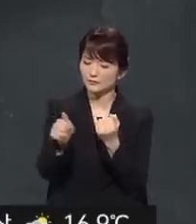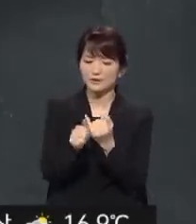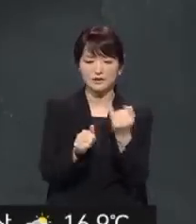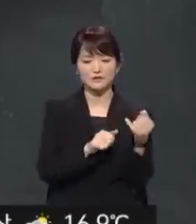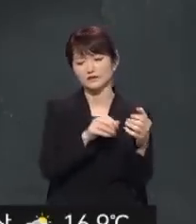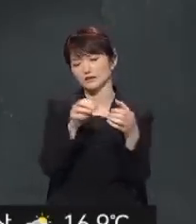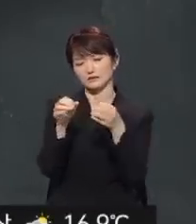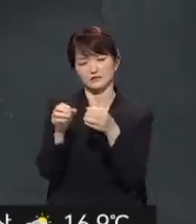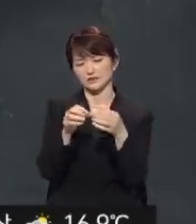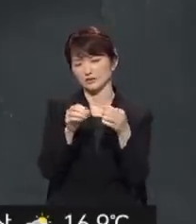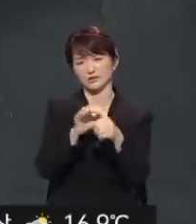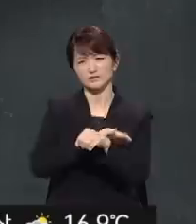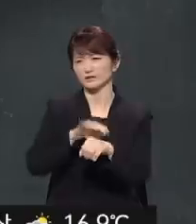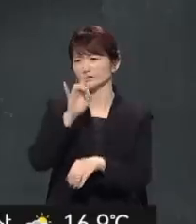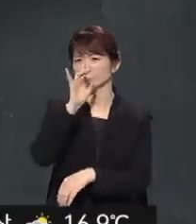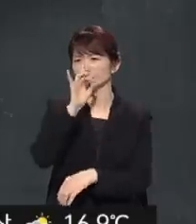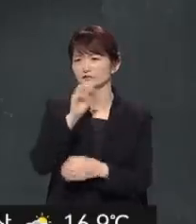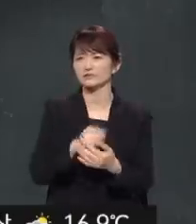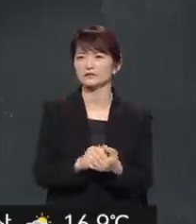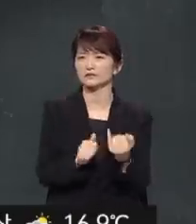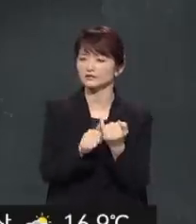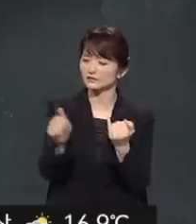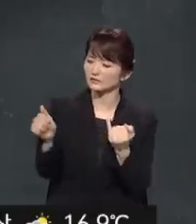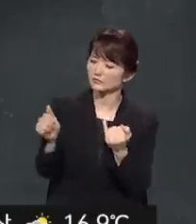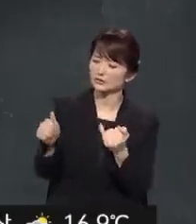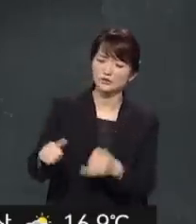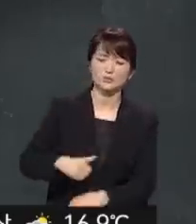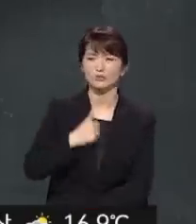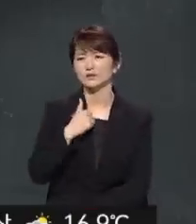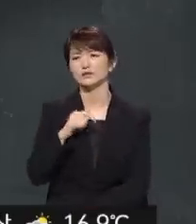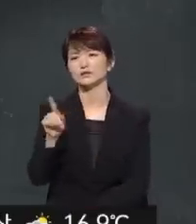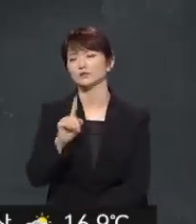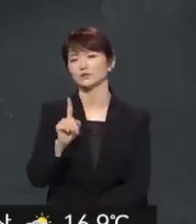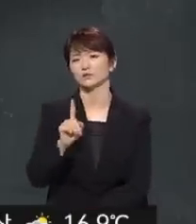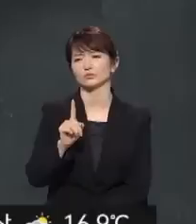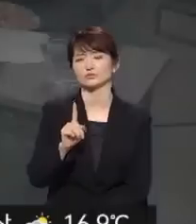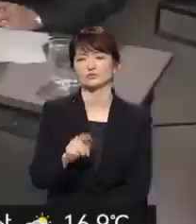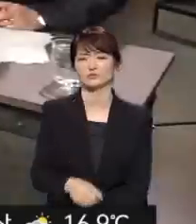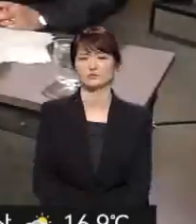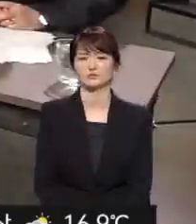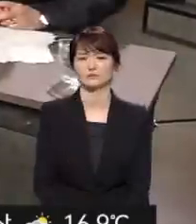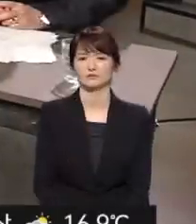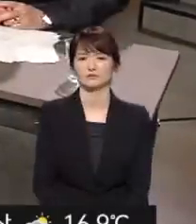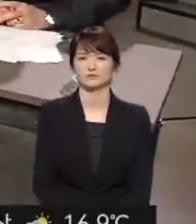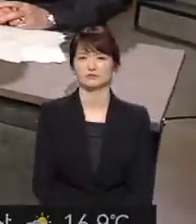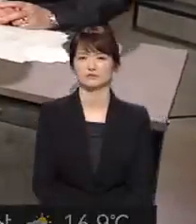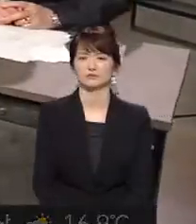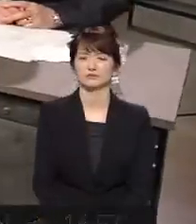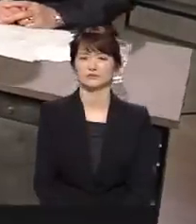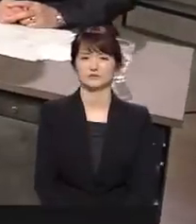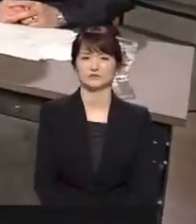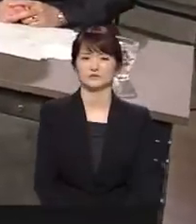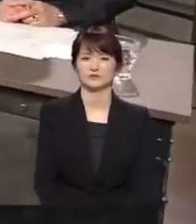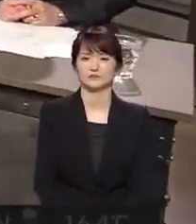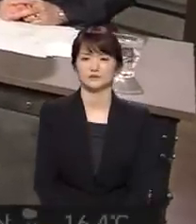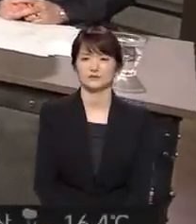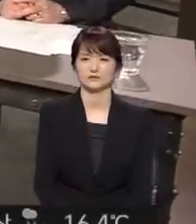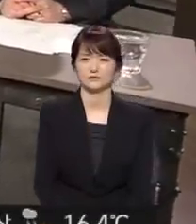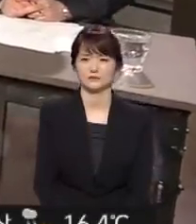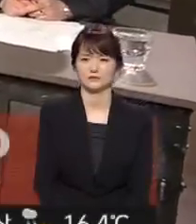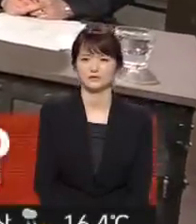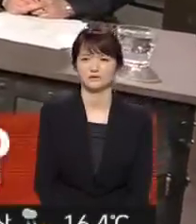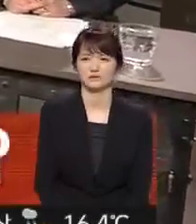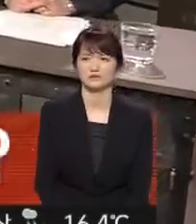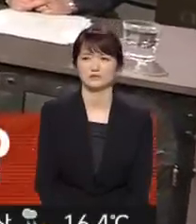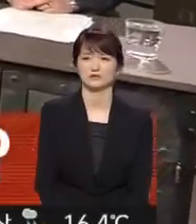이 안 되는 남편, 아유 화가 나는데 어쩌면 좋겠냐라고 하셨는데요. 자 일단 시간이 많이 없으니까 자